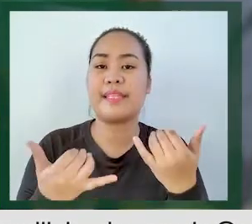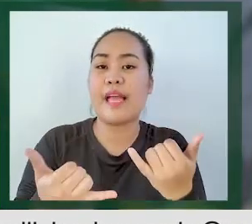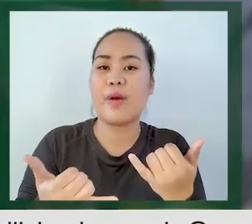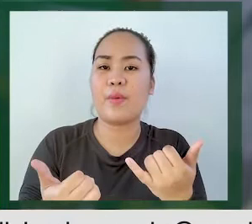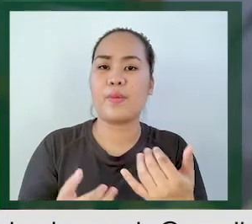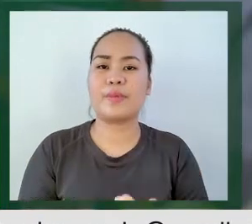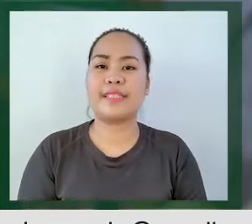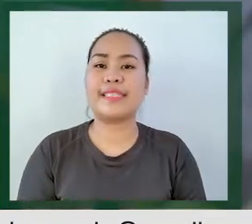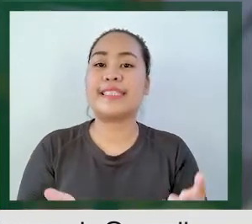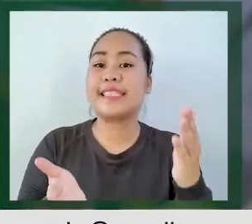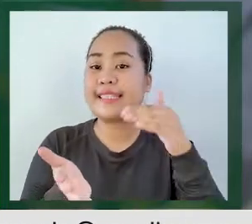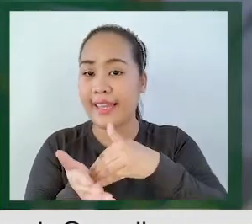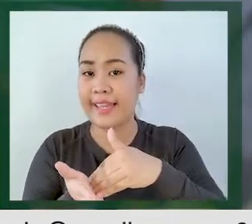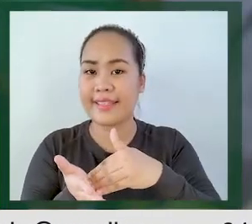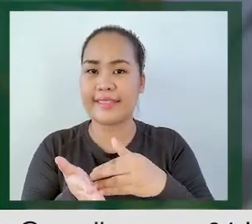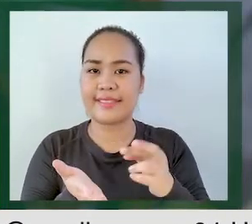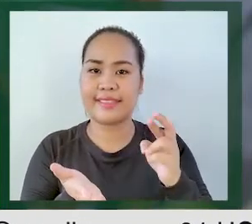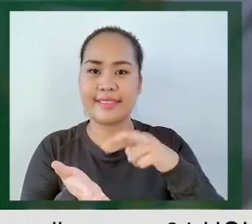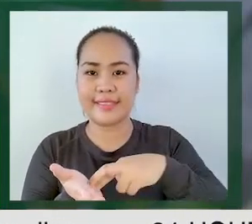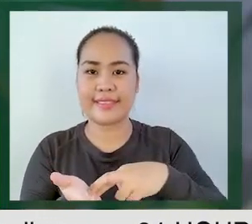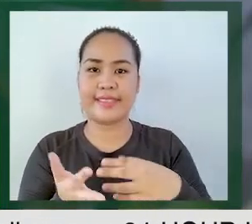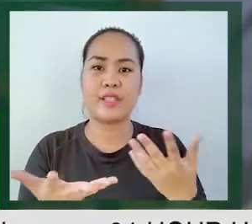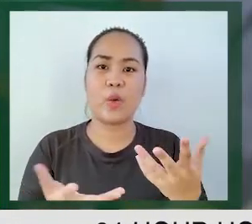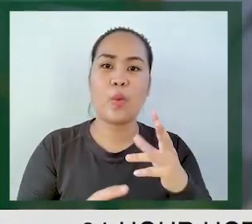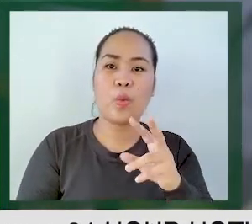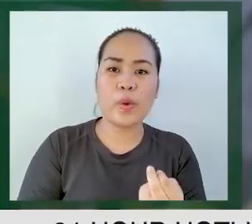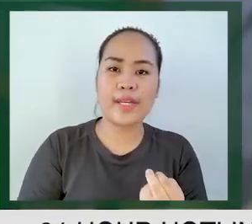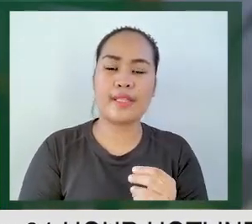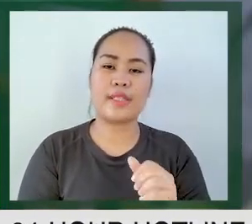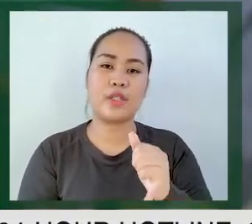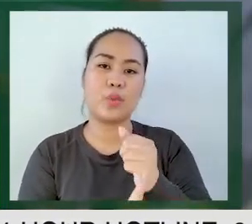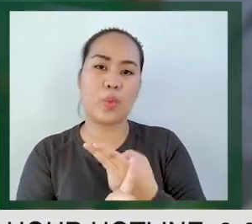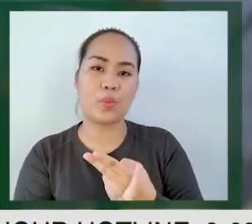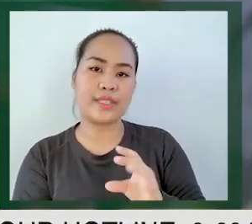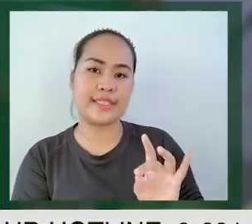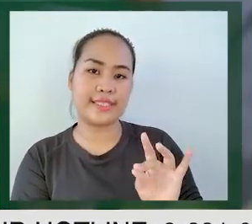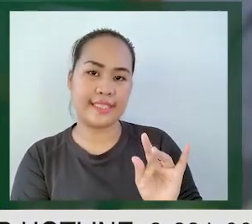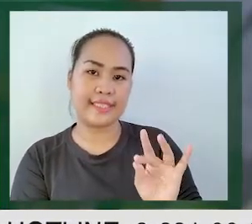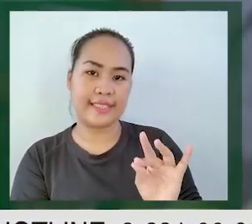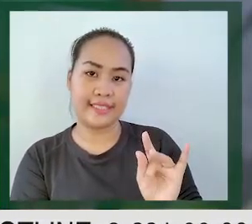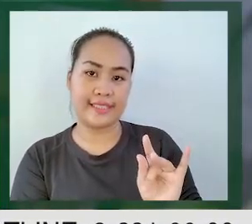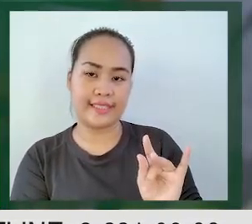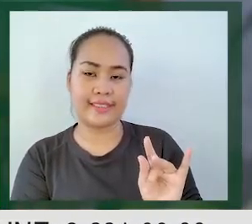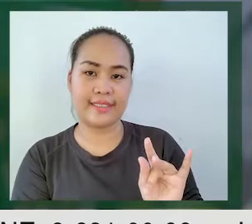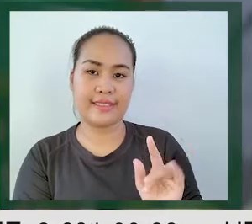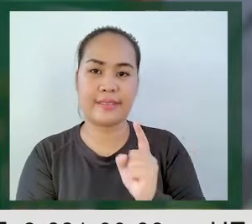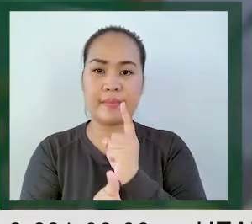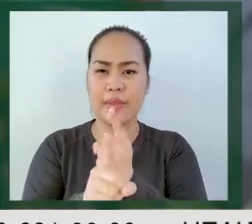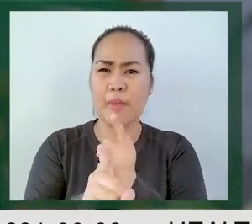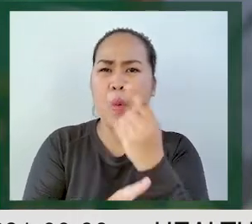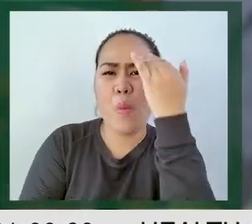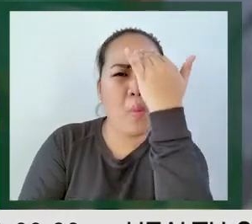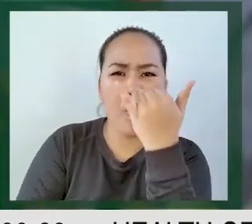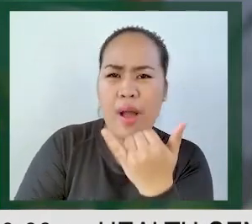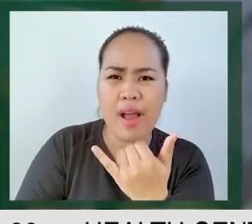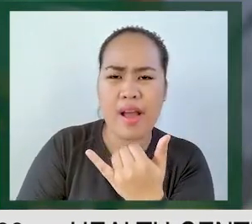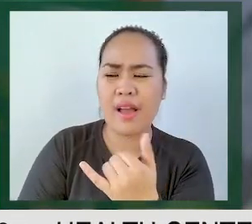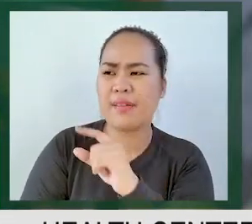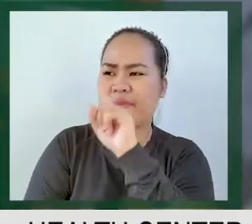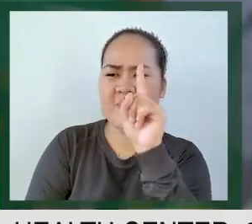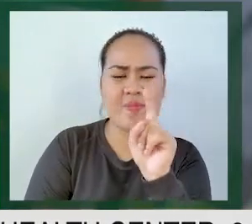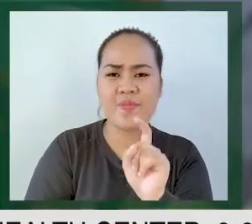bakit, buong staff po ng ating ambulance service, no, yung dalawang shifts po na yan